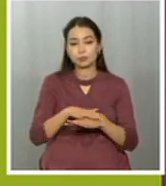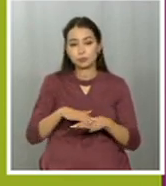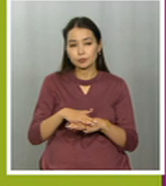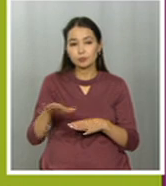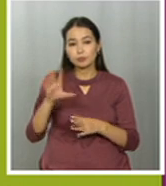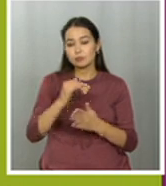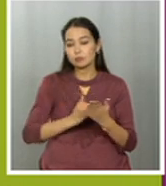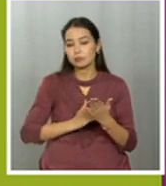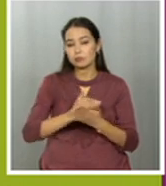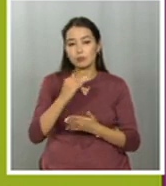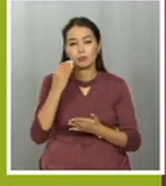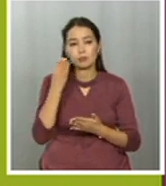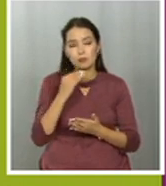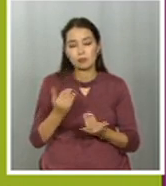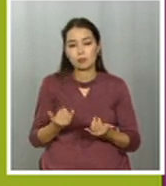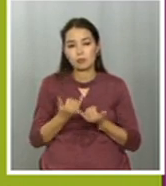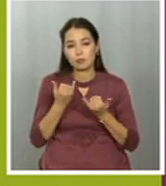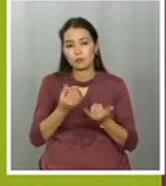баға берді.